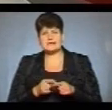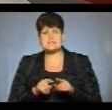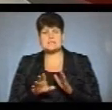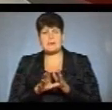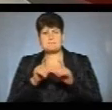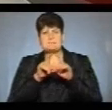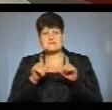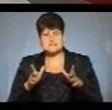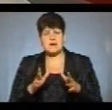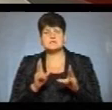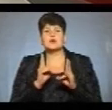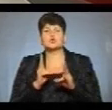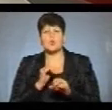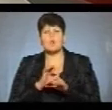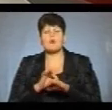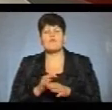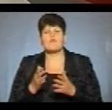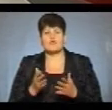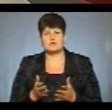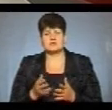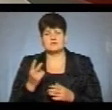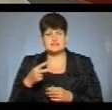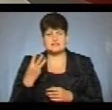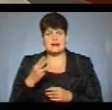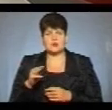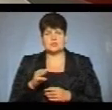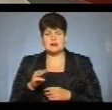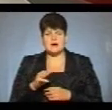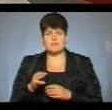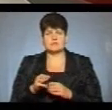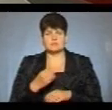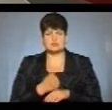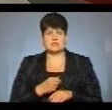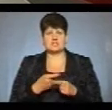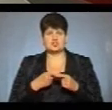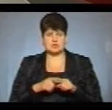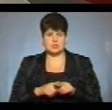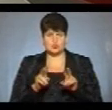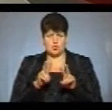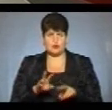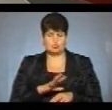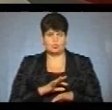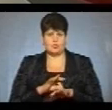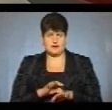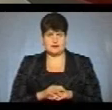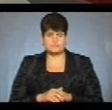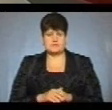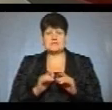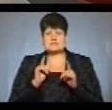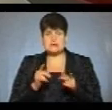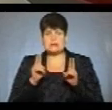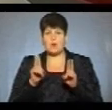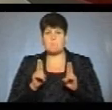підстанцій, хто їх проводить, тому що ми почули в сюжеті, що 23 травня головний інженер запевнив, що огляд був проведений. Значить, згідно